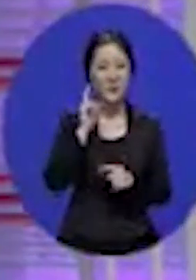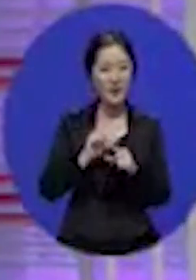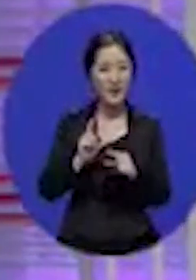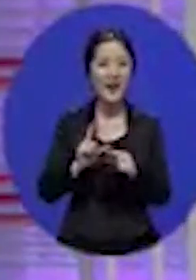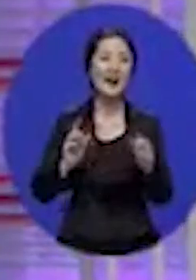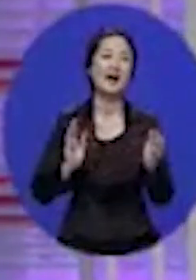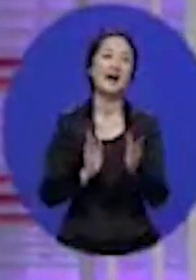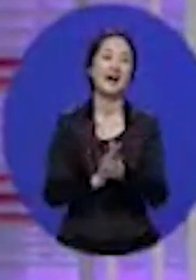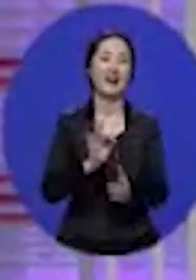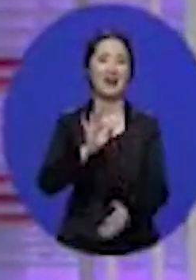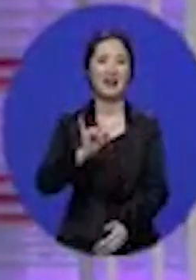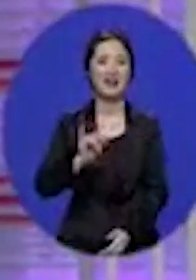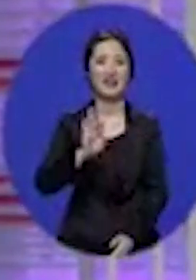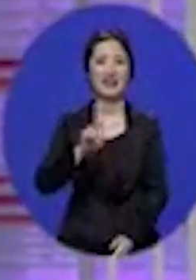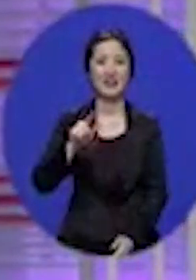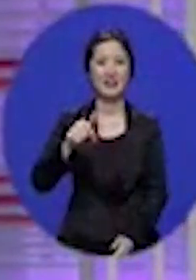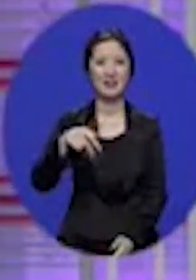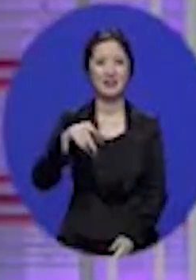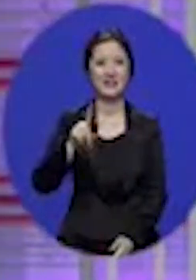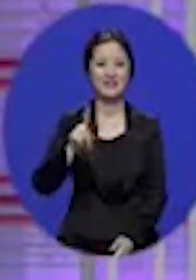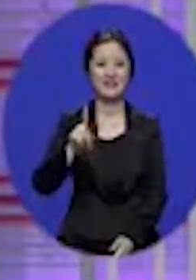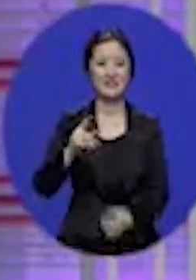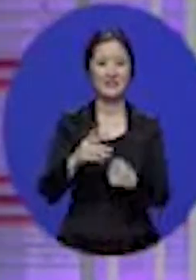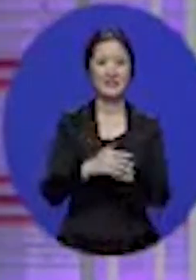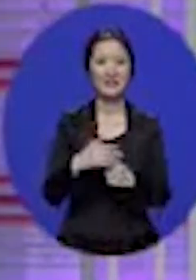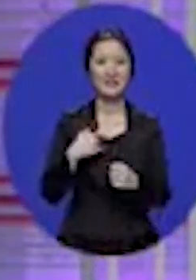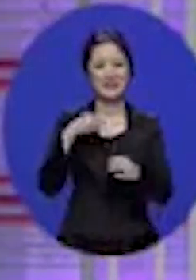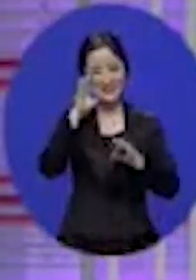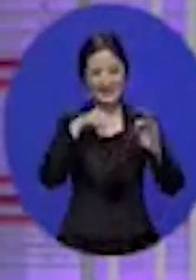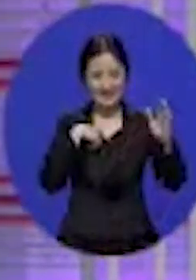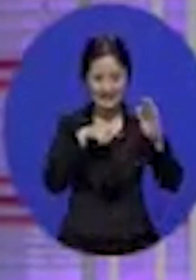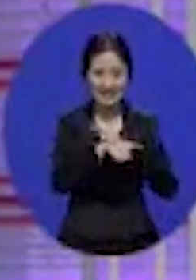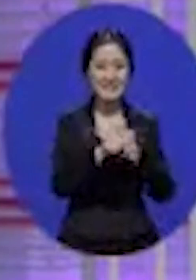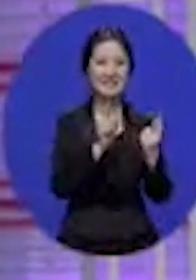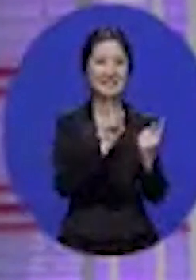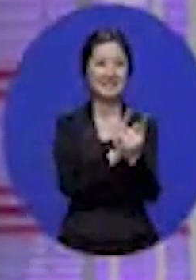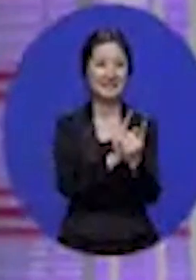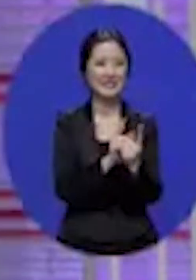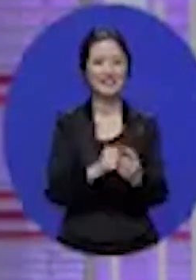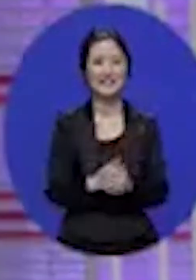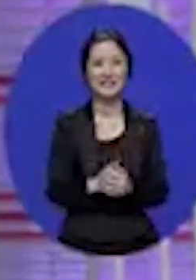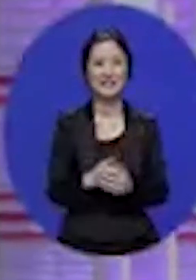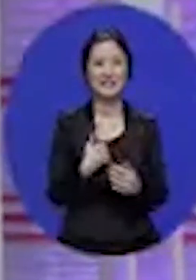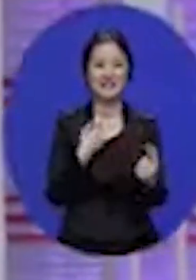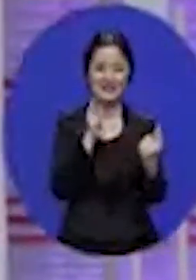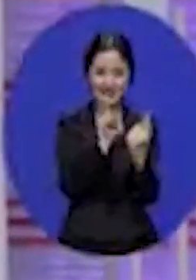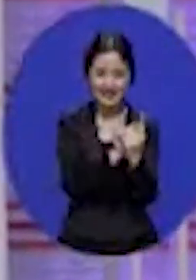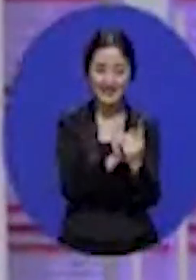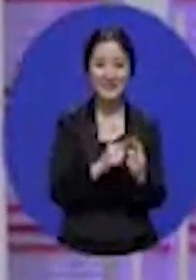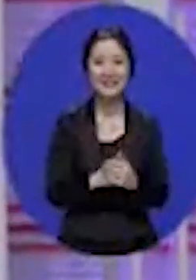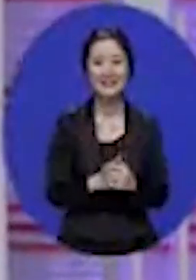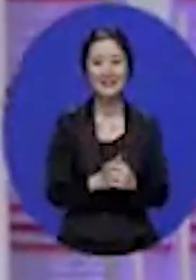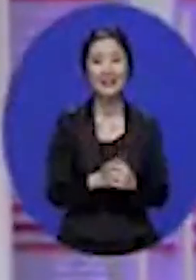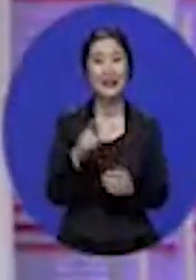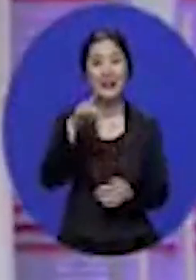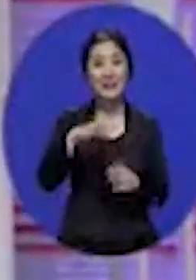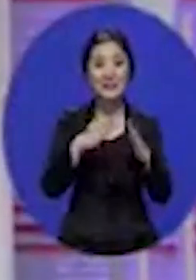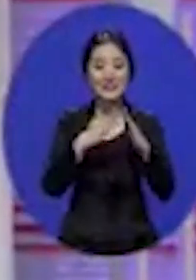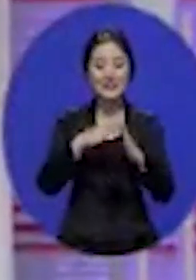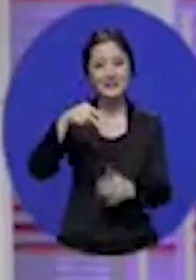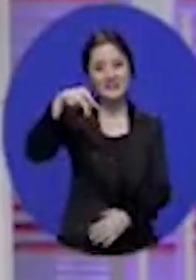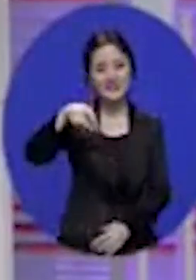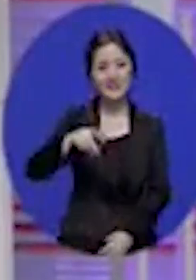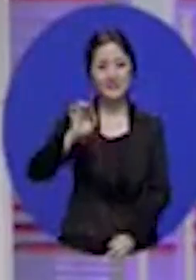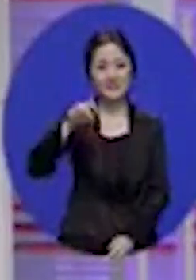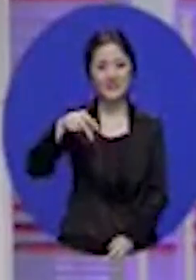박사가 있더라고요. 제가 또 찾아가기 전문이잖아요. 또 이 박사 댁을 찾아갔네. 이번엔 저기 수유리의 집이